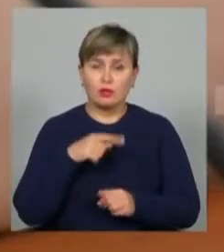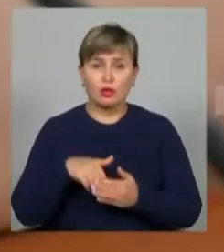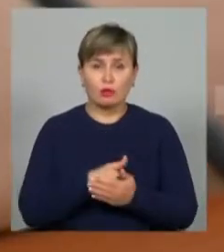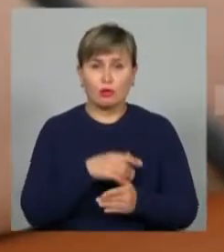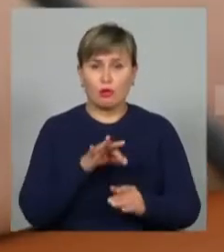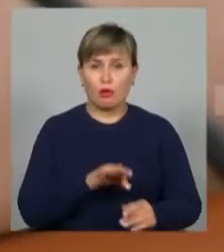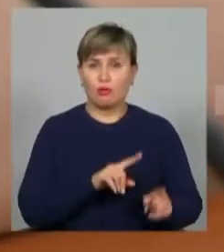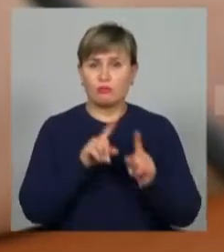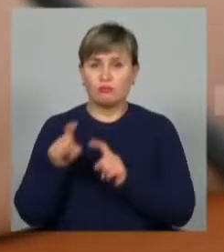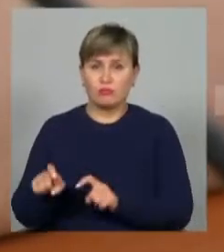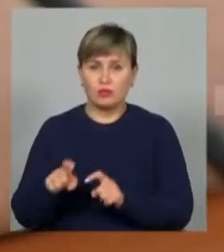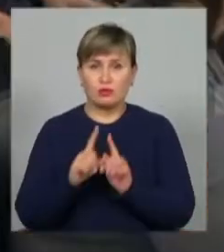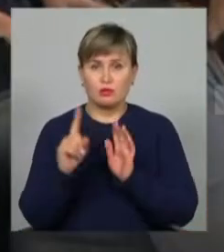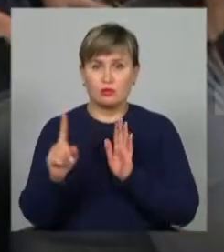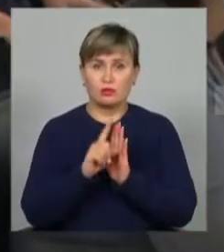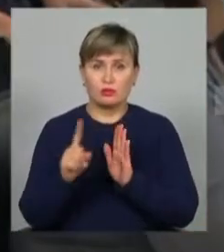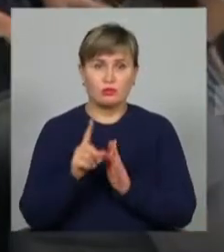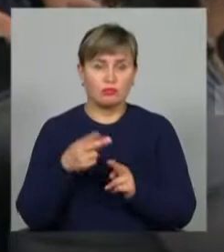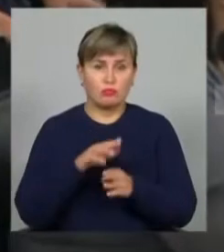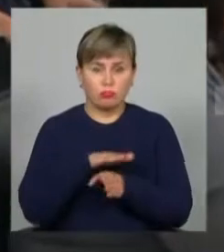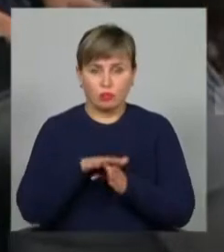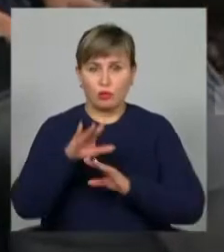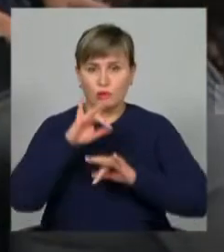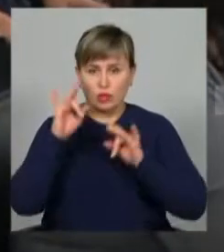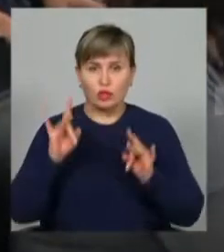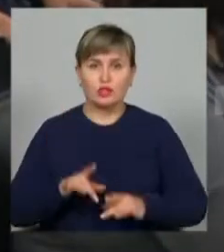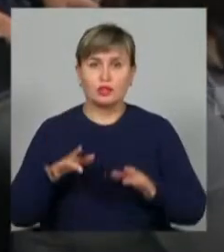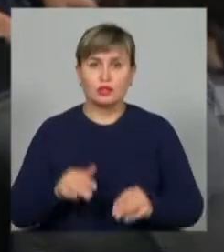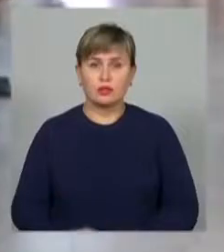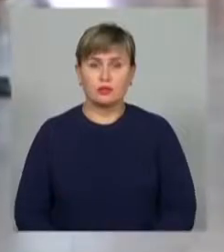переводе на очное обучение стала для них полной неожиданностью.